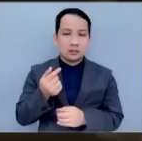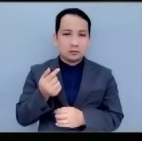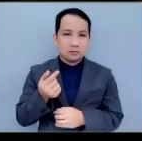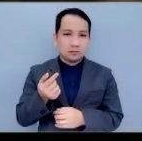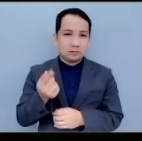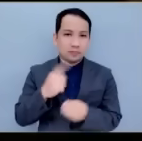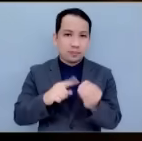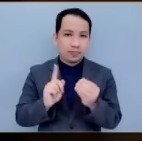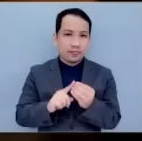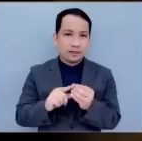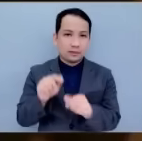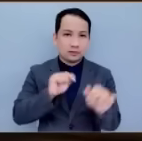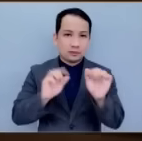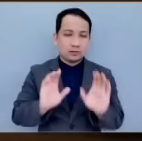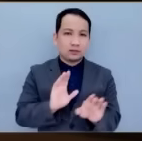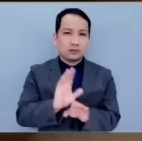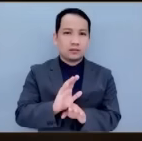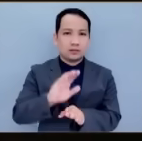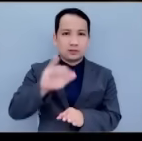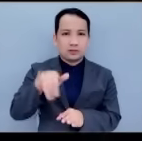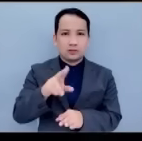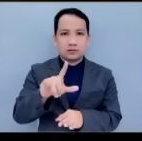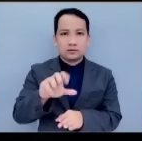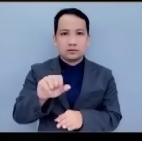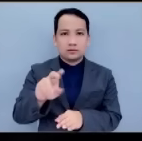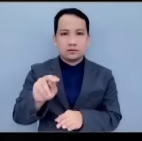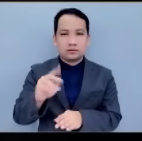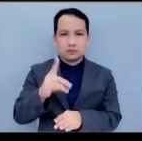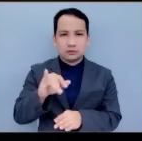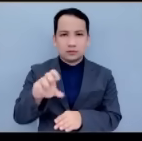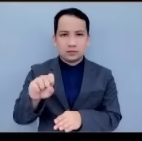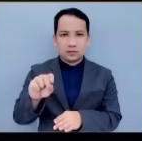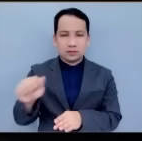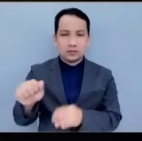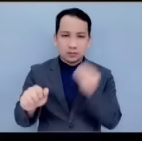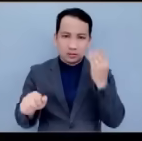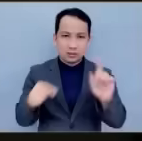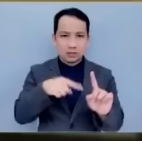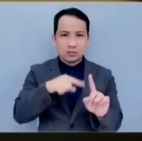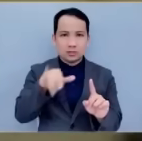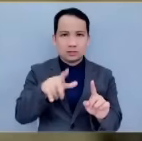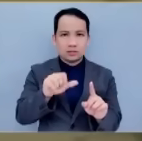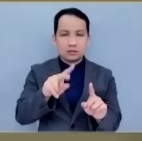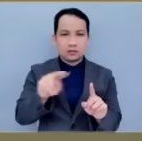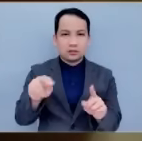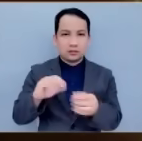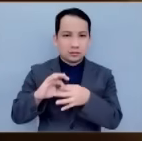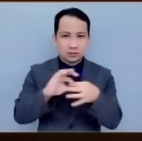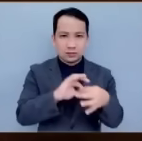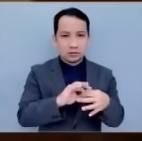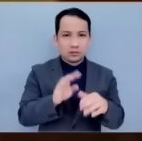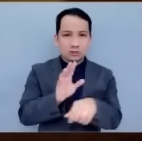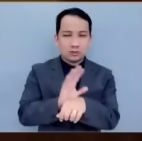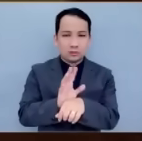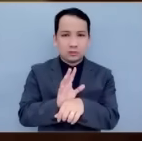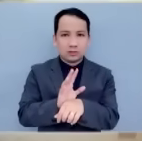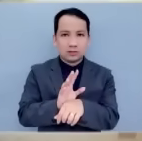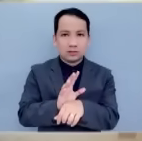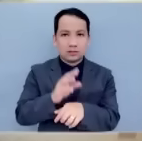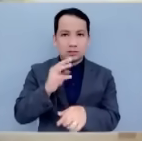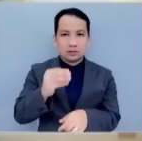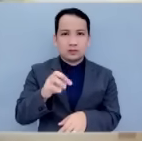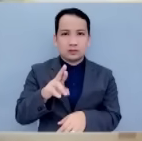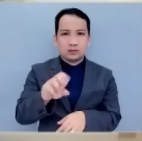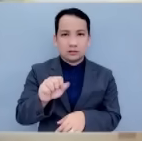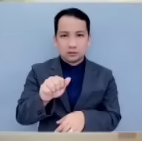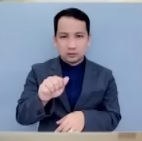Ang veteranong aktor na si Julio Diaz, hindi raw makakalimutan si Jacqueline. Nakasama niya sa pelikulang Marosa. Sinabihan